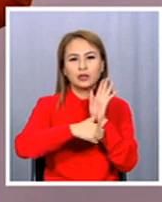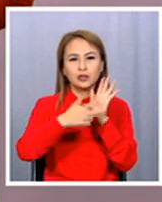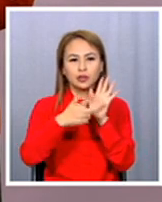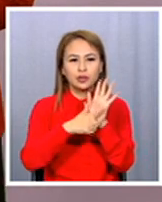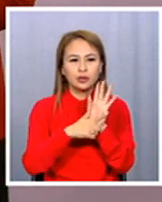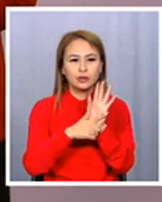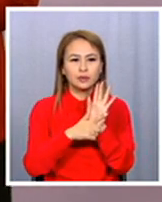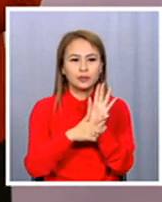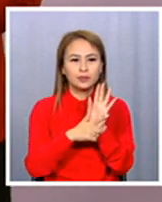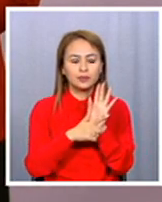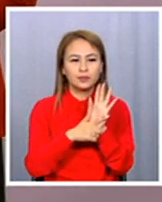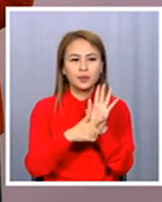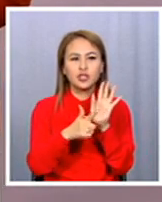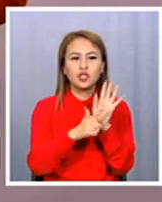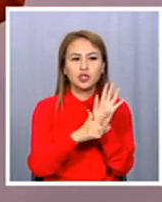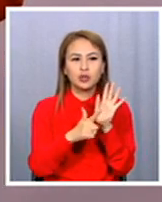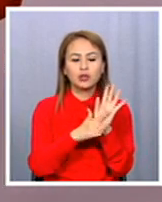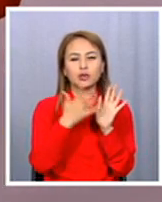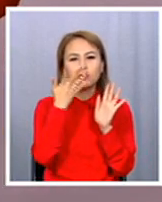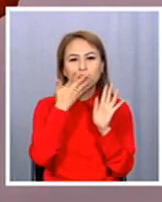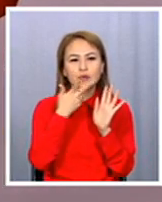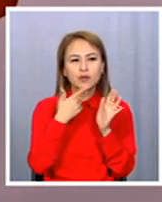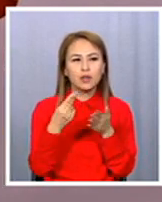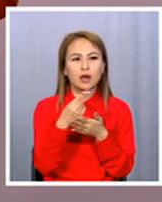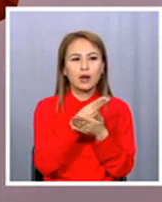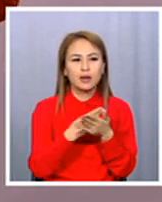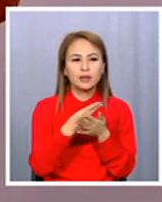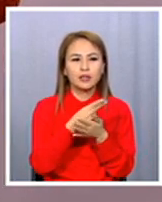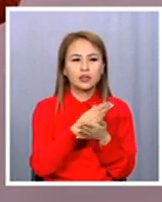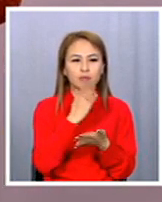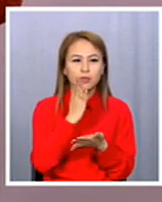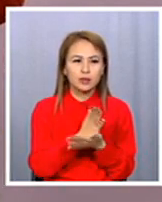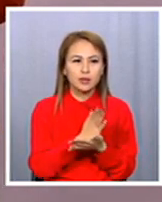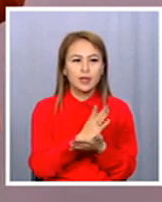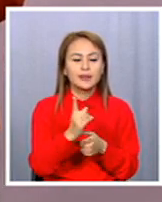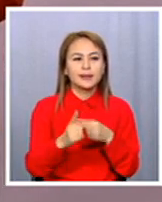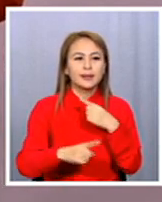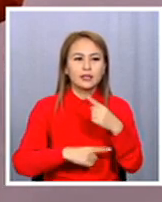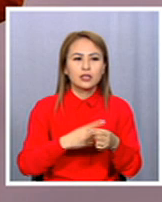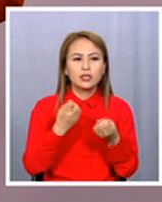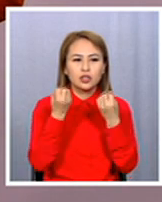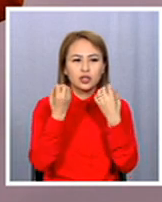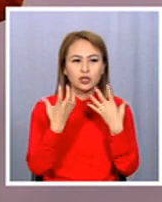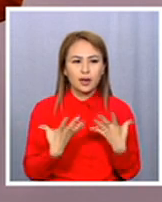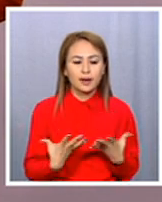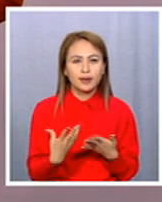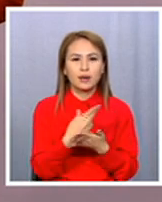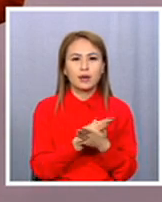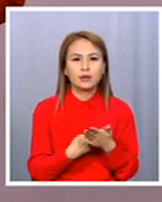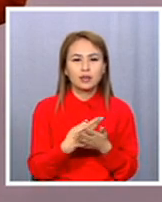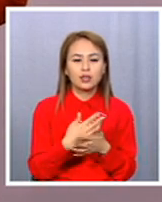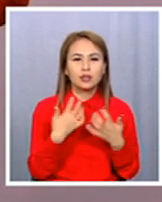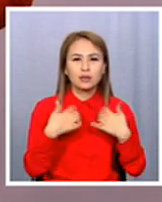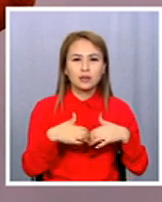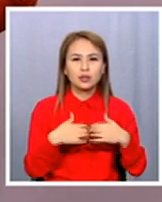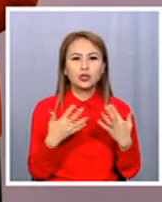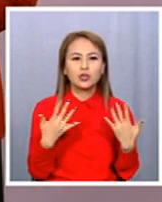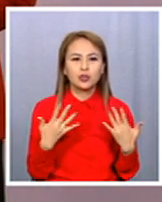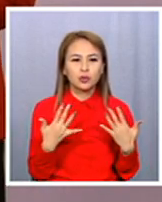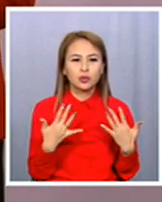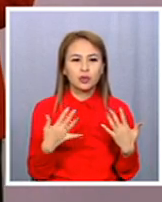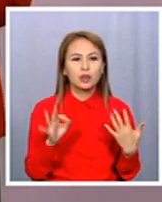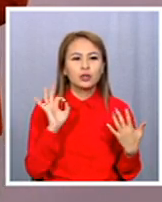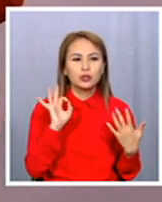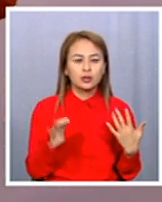7. 7 түрлі түсті қарындаш бар. Келесі жай қарындаштың саны нешеу? Дұрыс